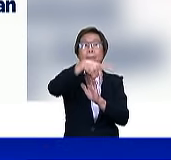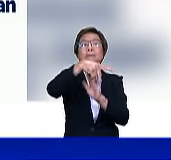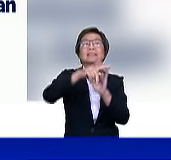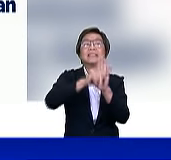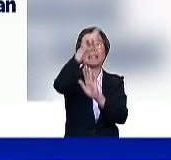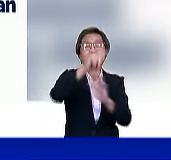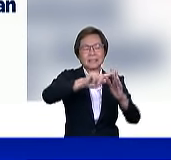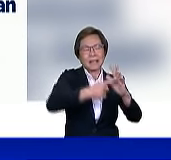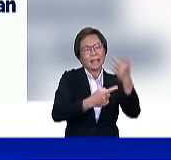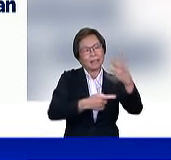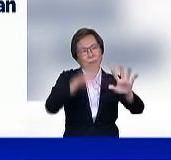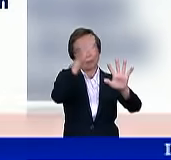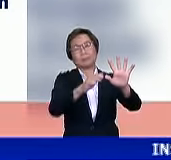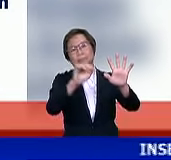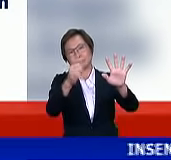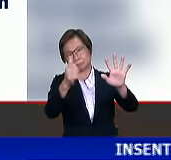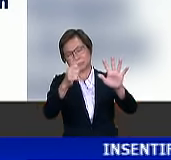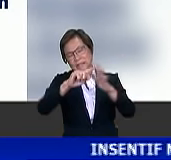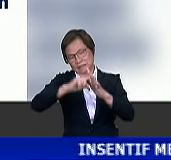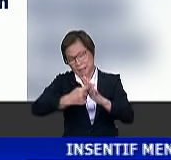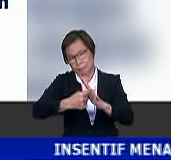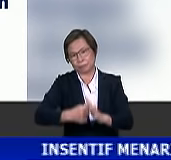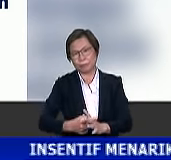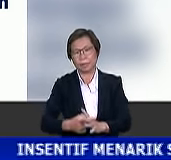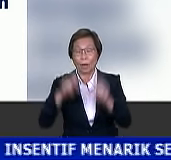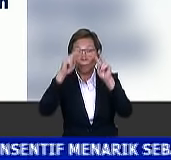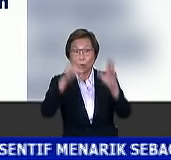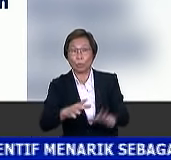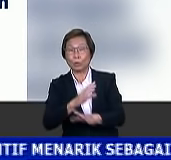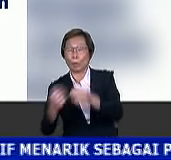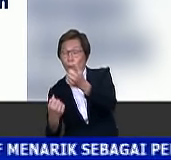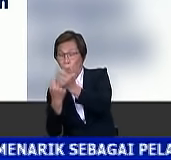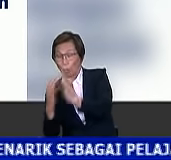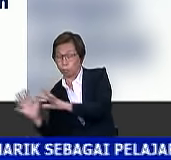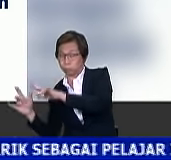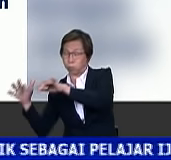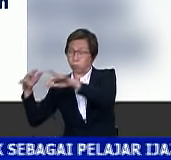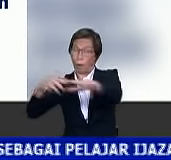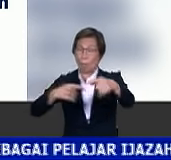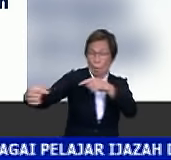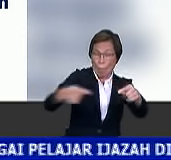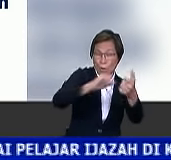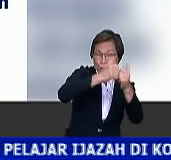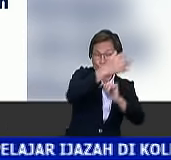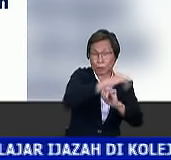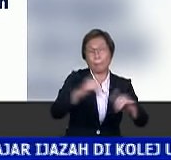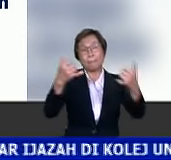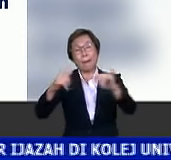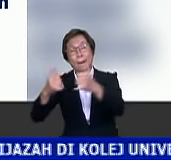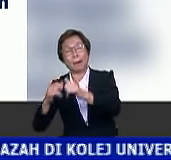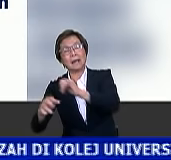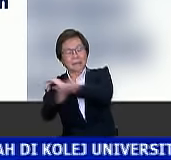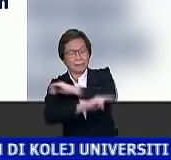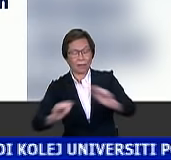kuasa 15 Oktober ini. Kehadiran penonton atau penyokong ke tempat perlawanan sukan dan rekreasi di